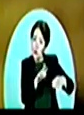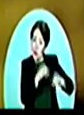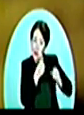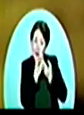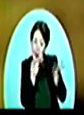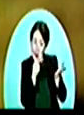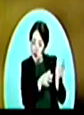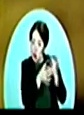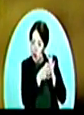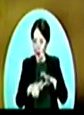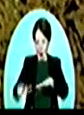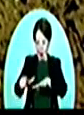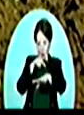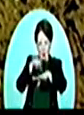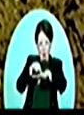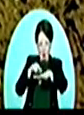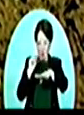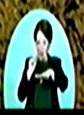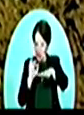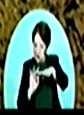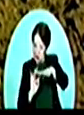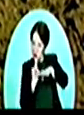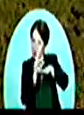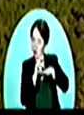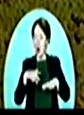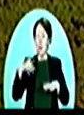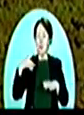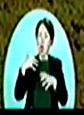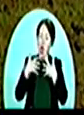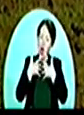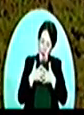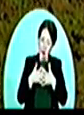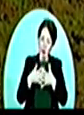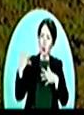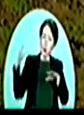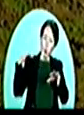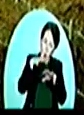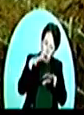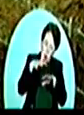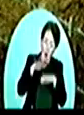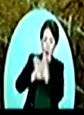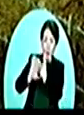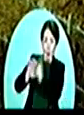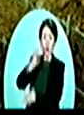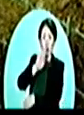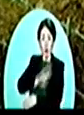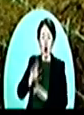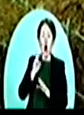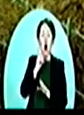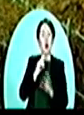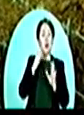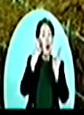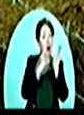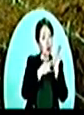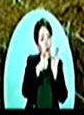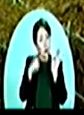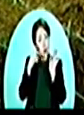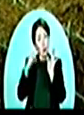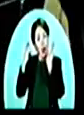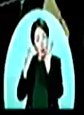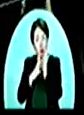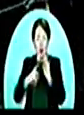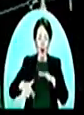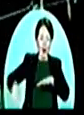тариалангийн талбайн хөрсний үржил шимийг мал амьтан, салхины илэгдэл эвдэрлээс хамгаалахын тулд 2018-аас 2019 онд